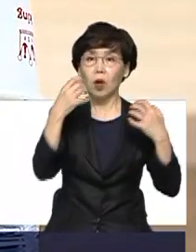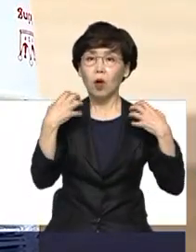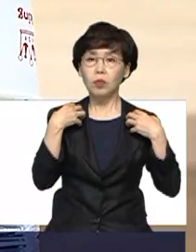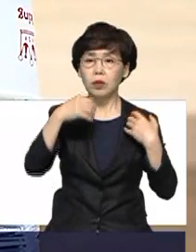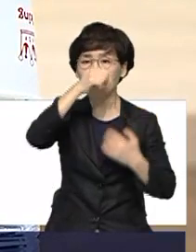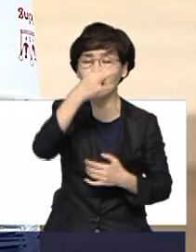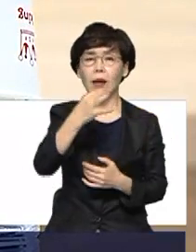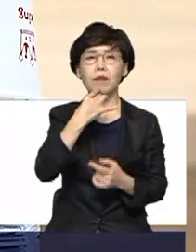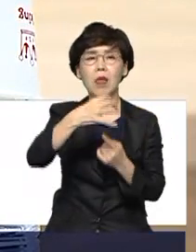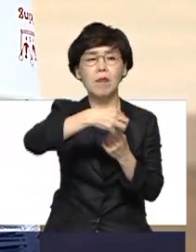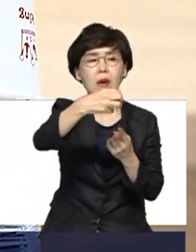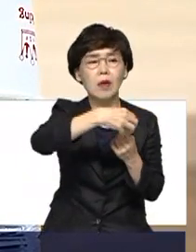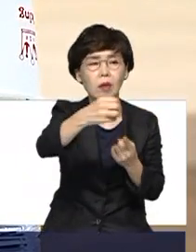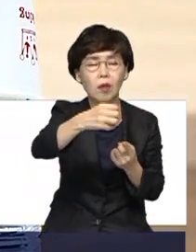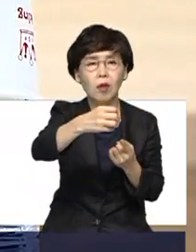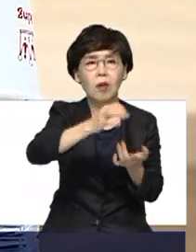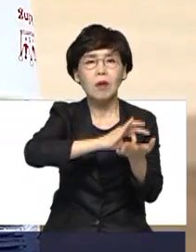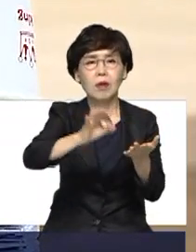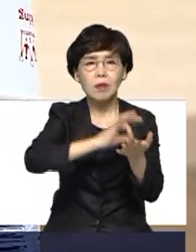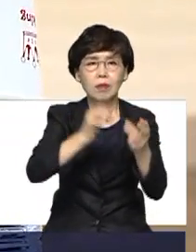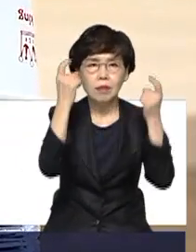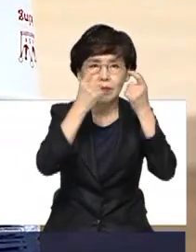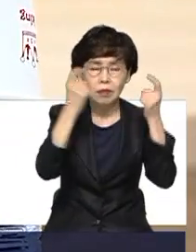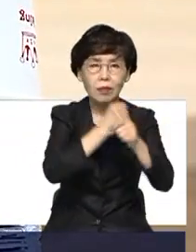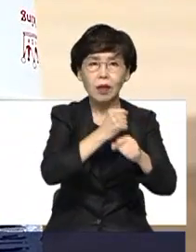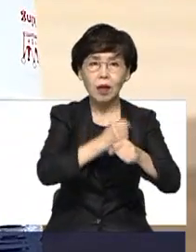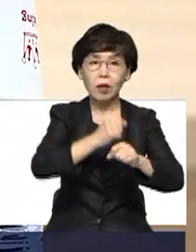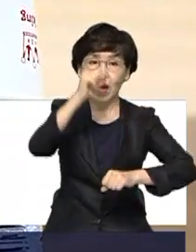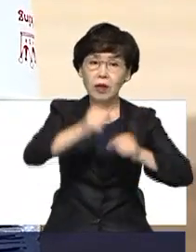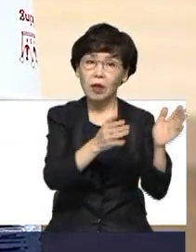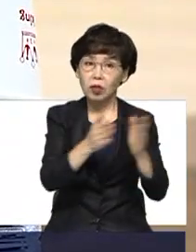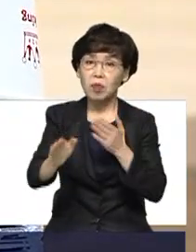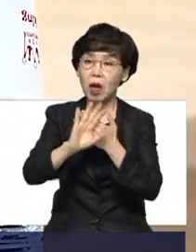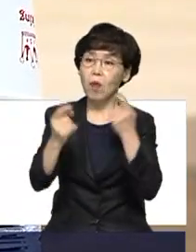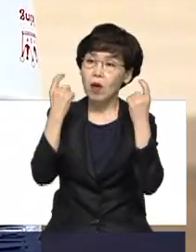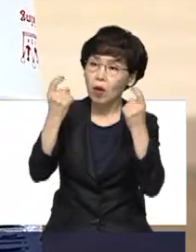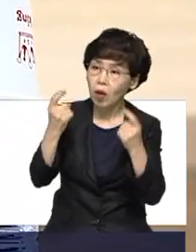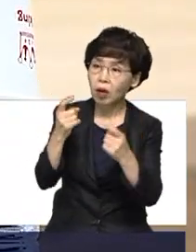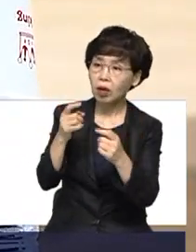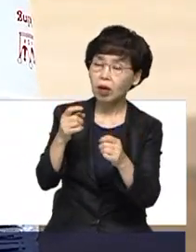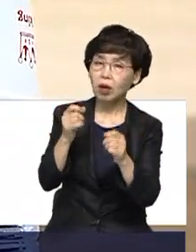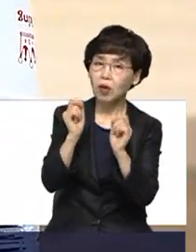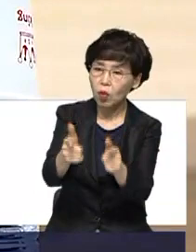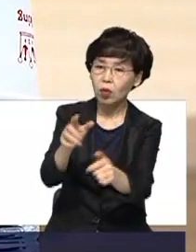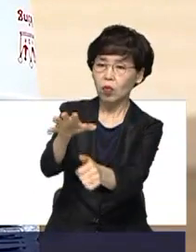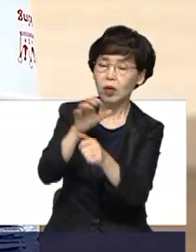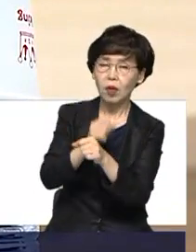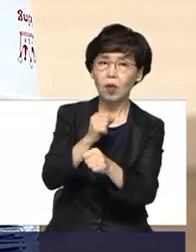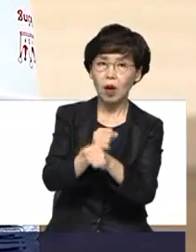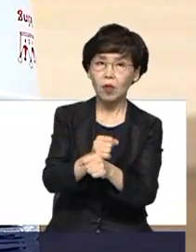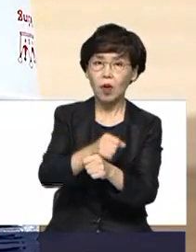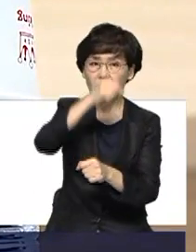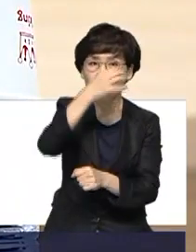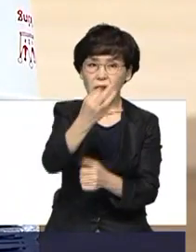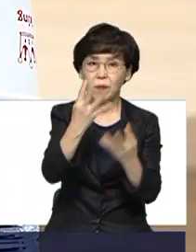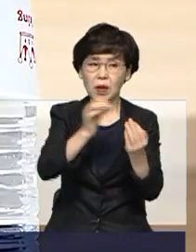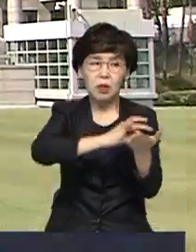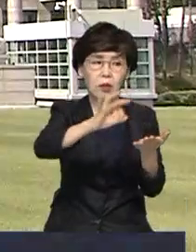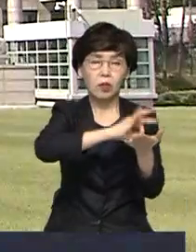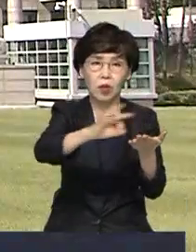빼먹기에 골몰하며 대회 준비를 해외여행 찬스로 이용하고 방만한 예산